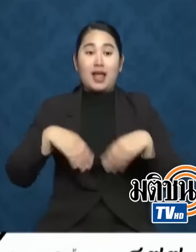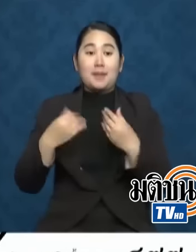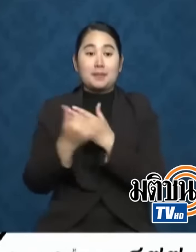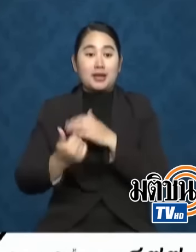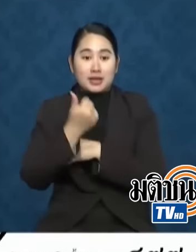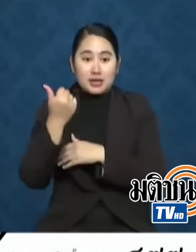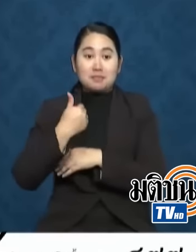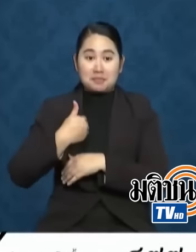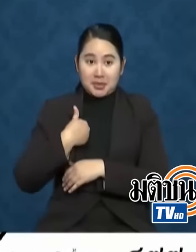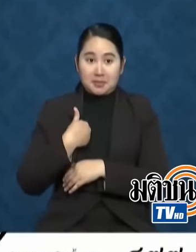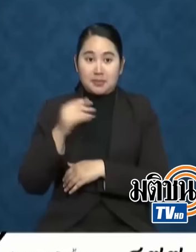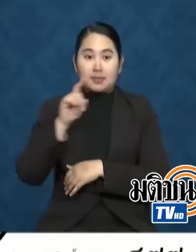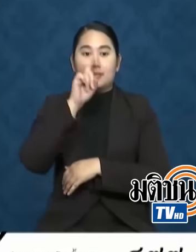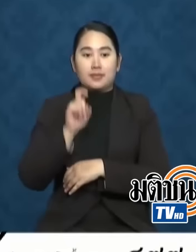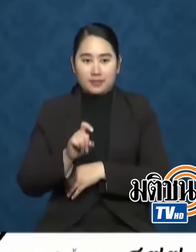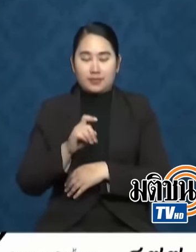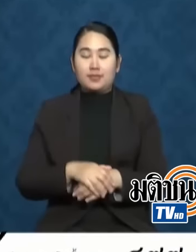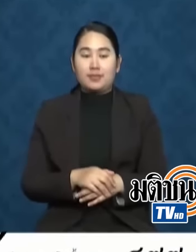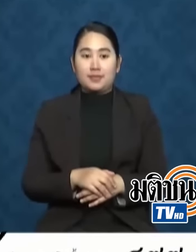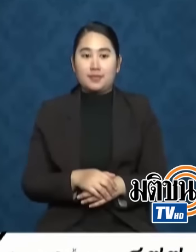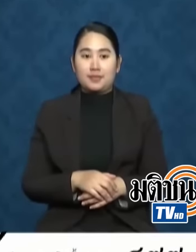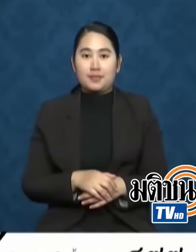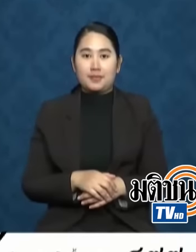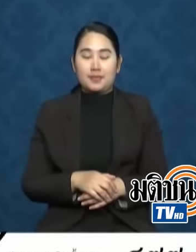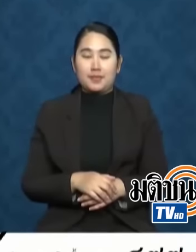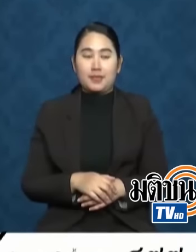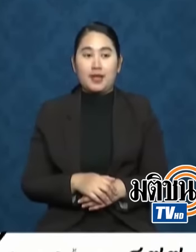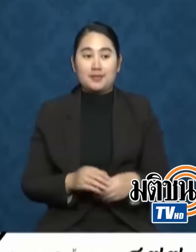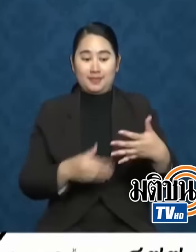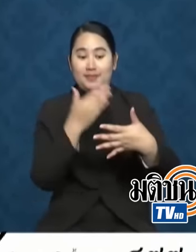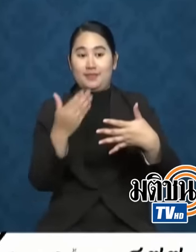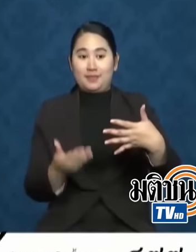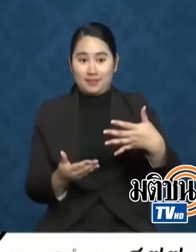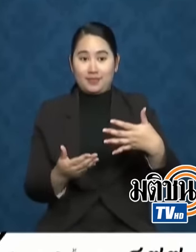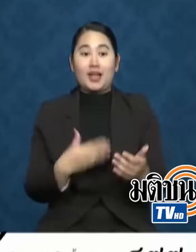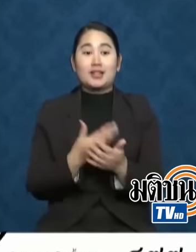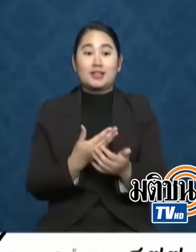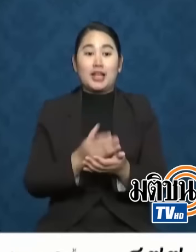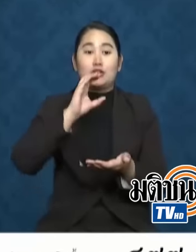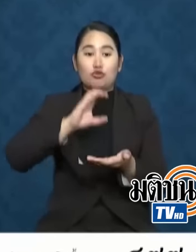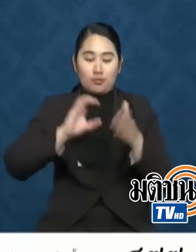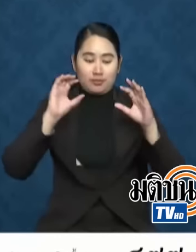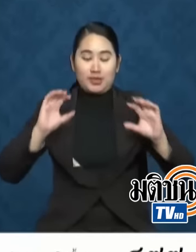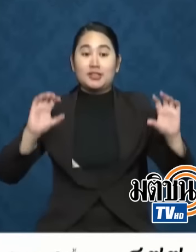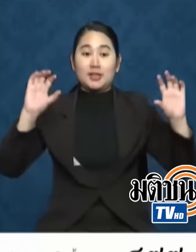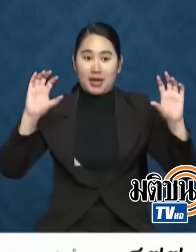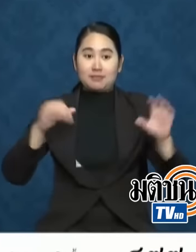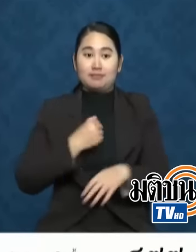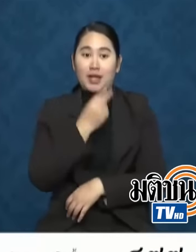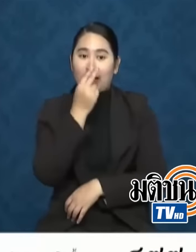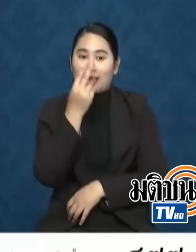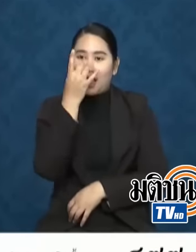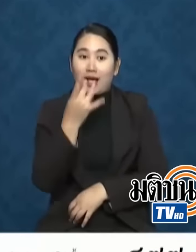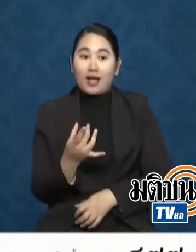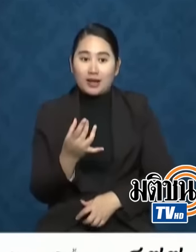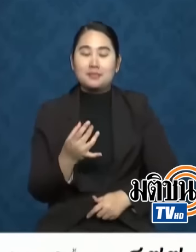านหรือเปล่าเราพูดกันถึงตึก5ชั้นงบประมาณของรัฐบาลเราเห็นอะไรกันบ้าง